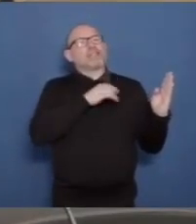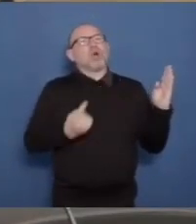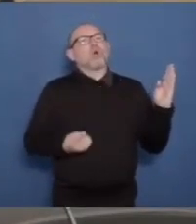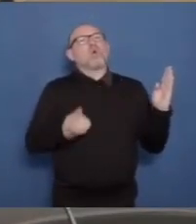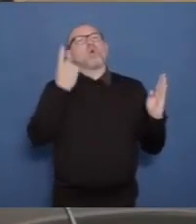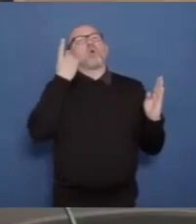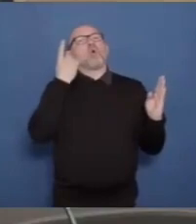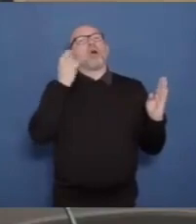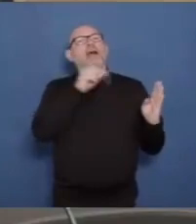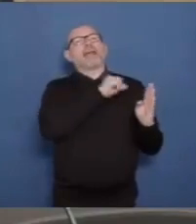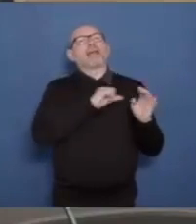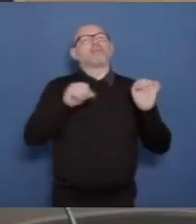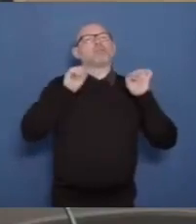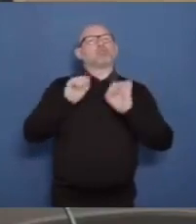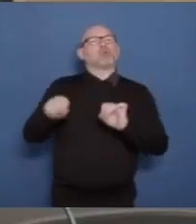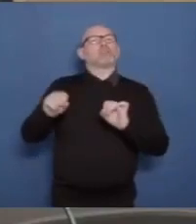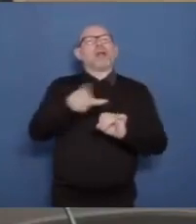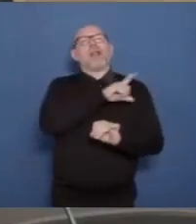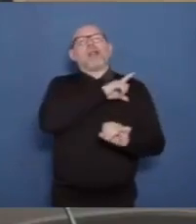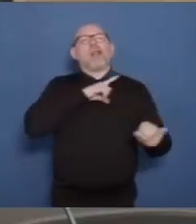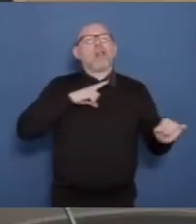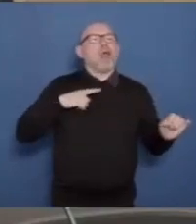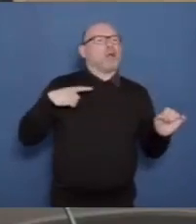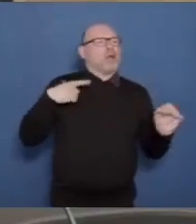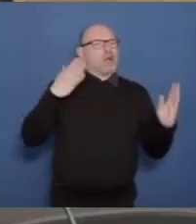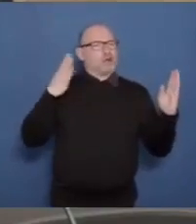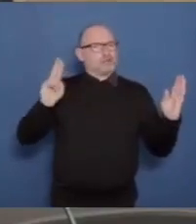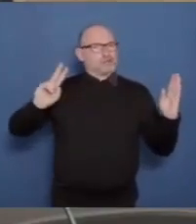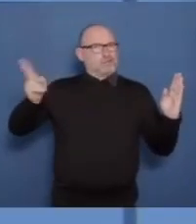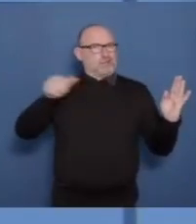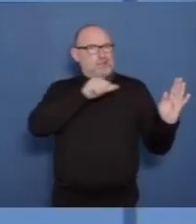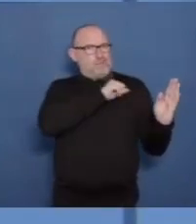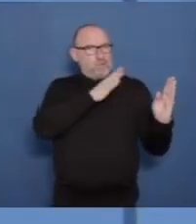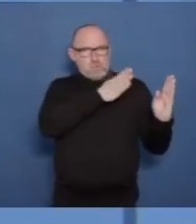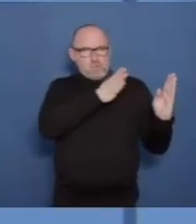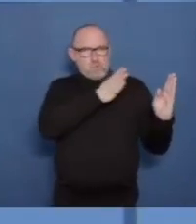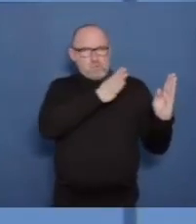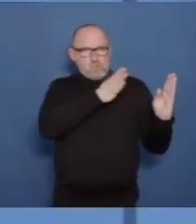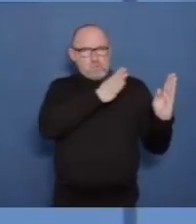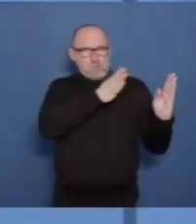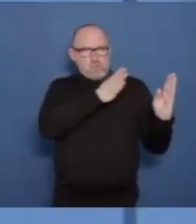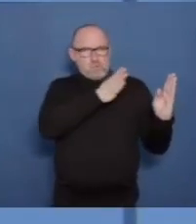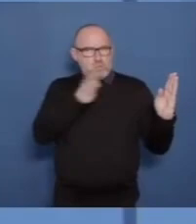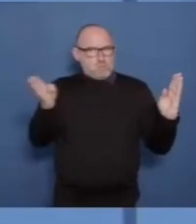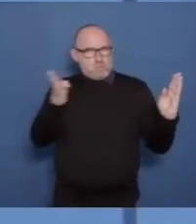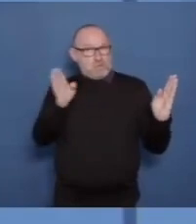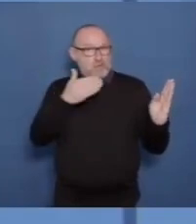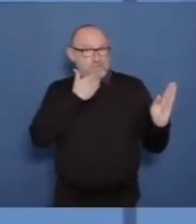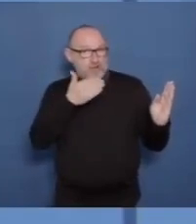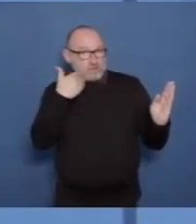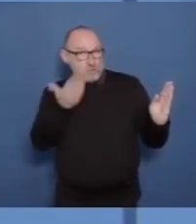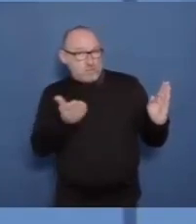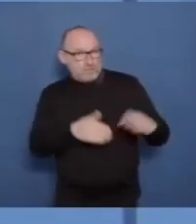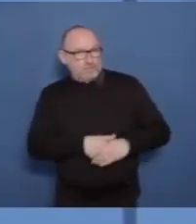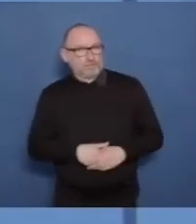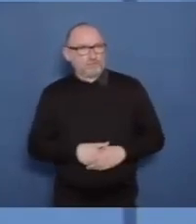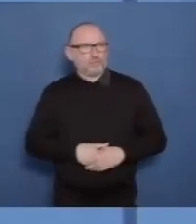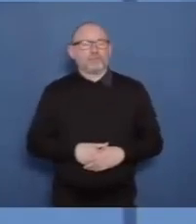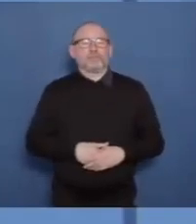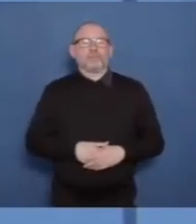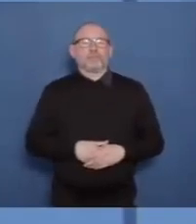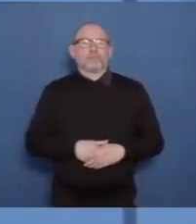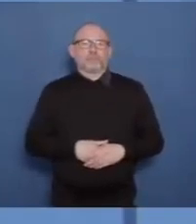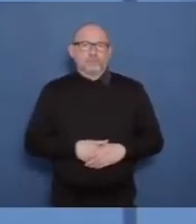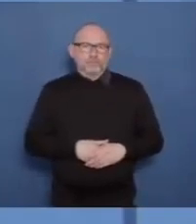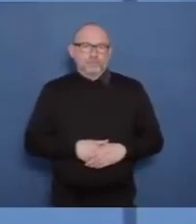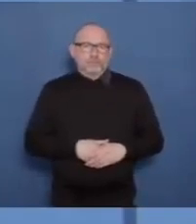höheren Impfschutzes eine längere Zeitspanne zu wählen zwischen Erst- und Zweitimpfung. So, das war's. Ich habe extra